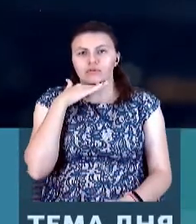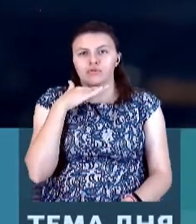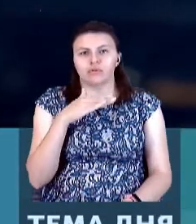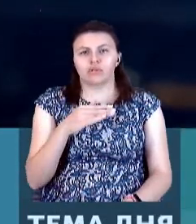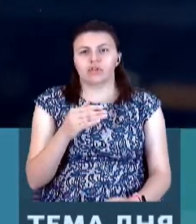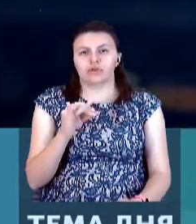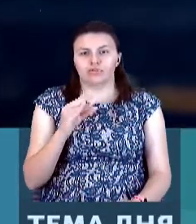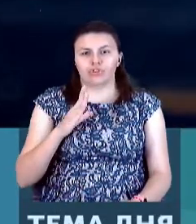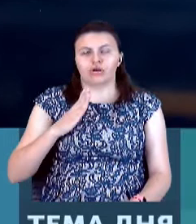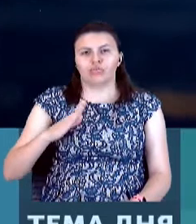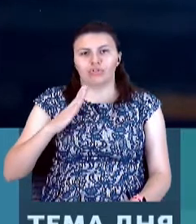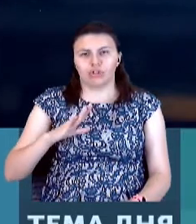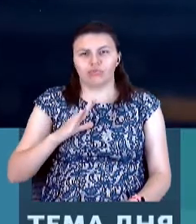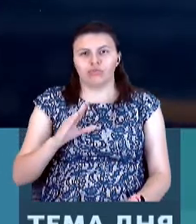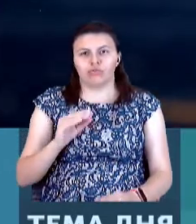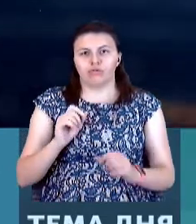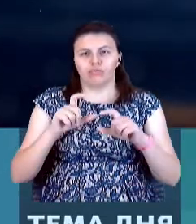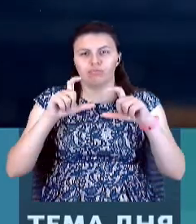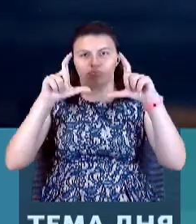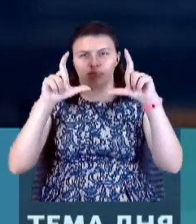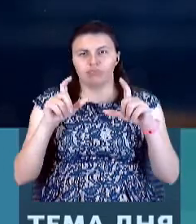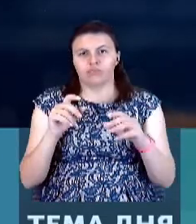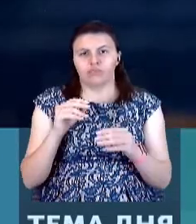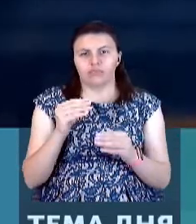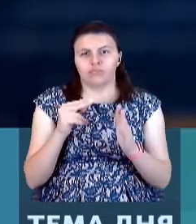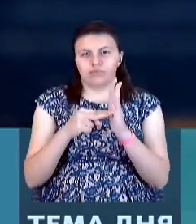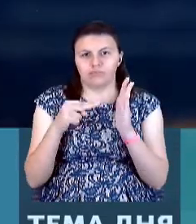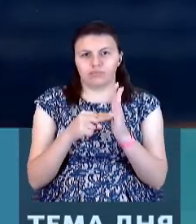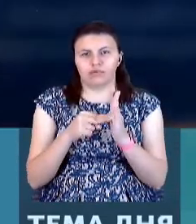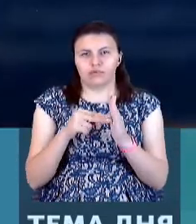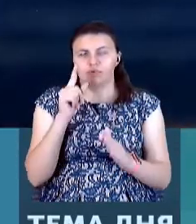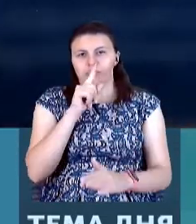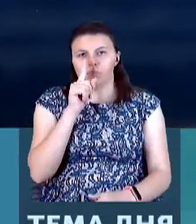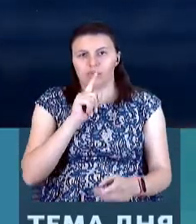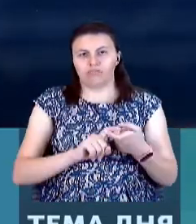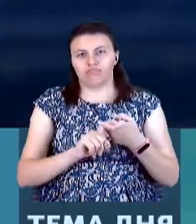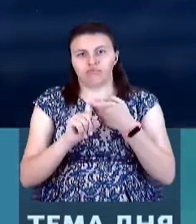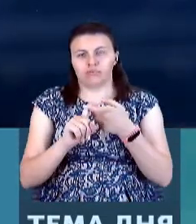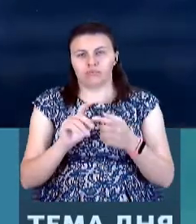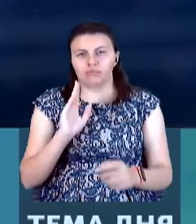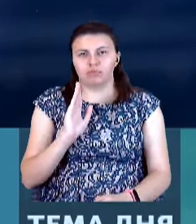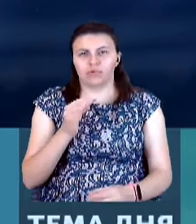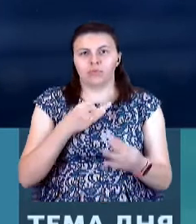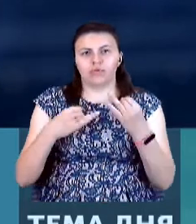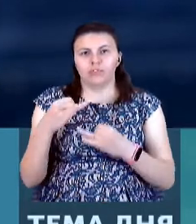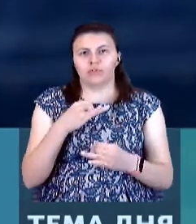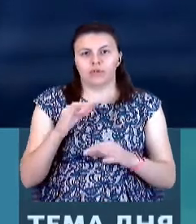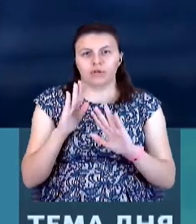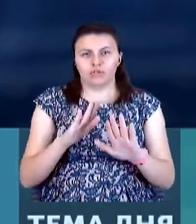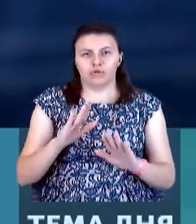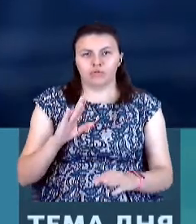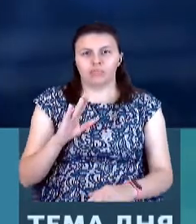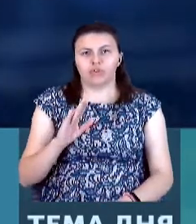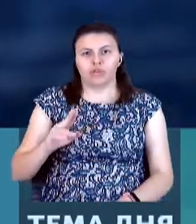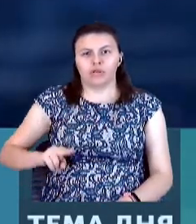чи очікувати зростання товарів внаслідок підвищення мінімалки, поговоримо з Марією Рибко, заступницею директора Центру